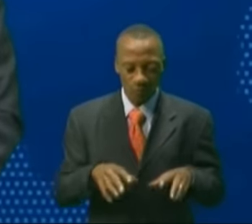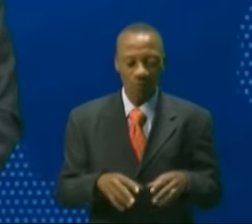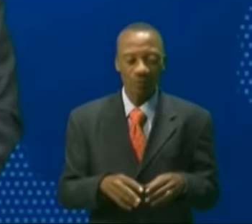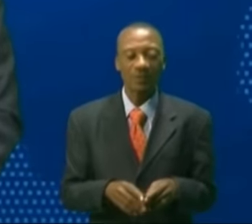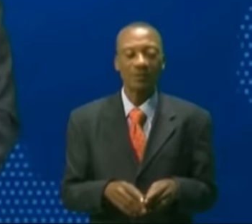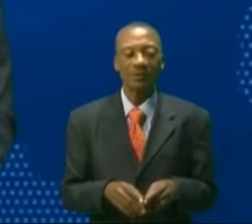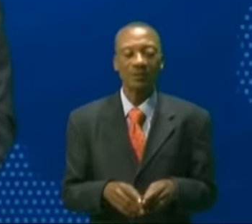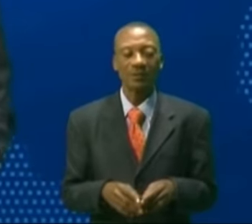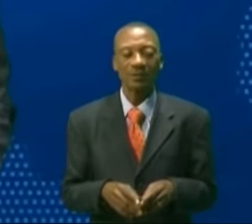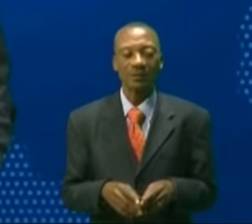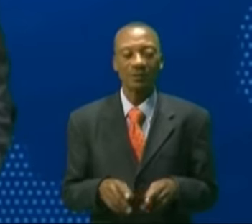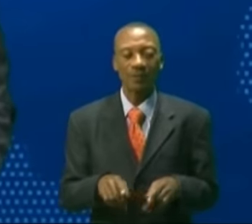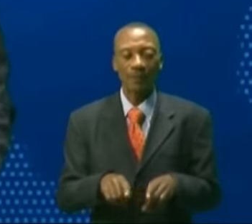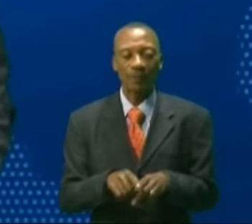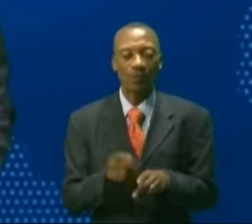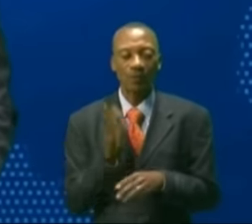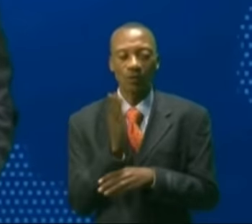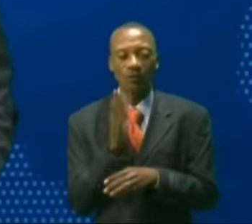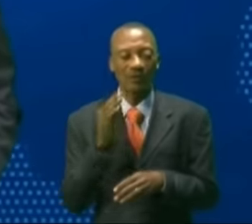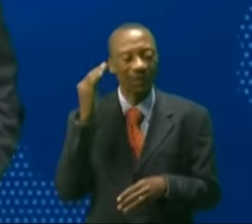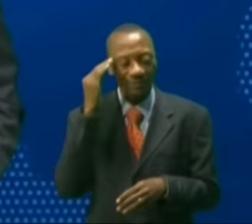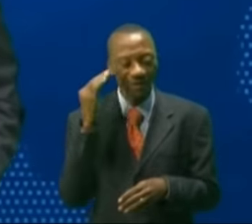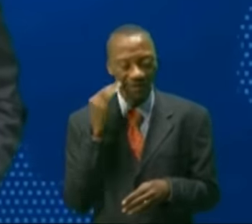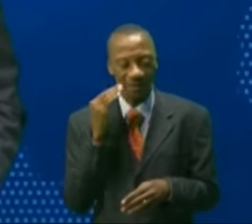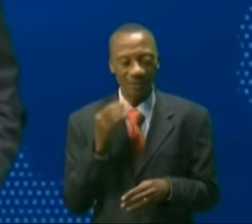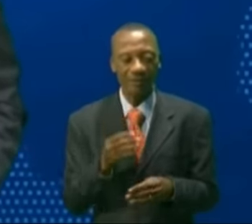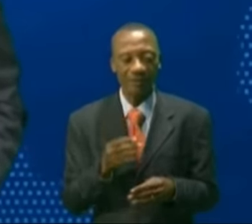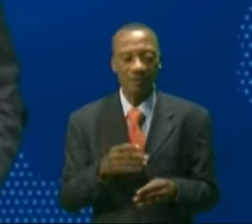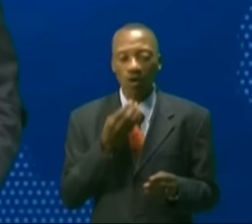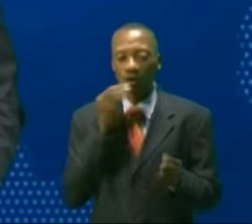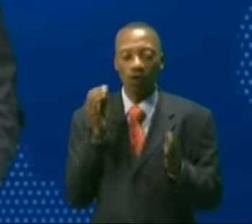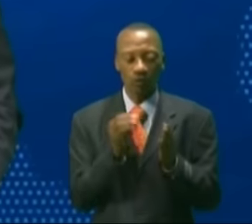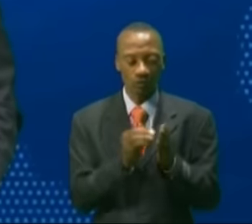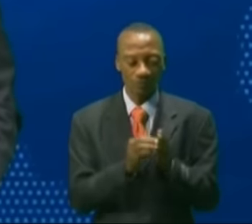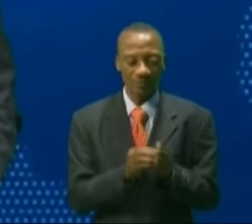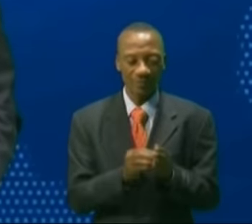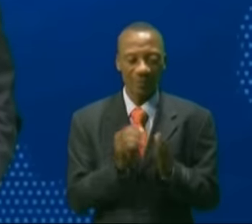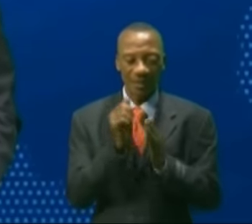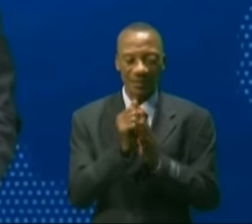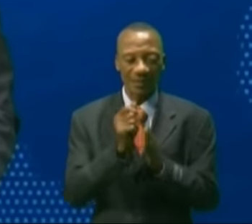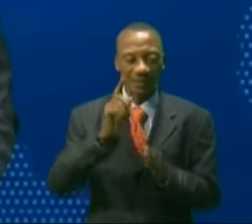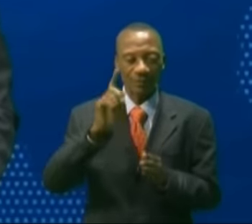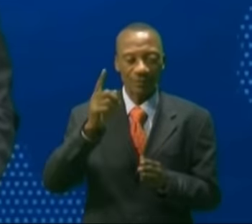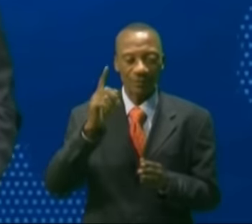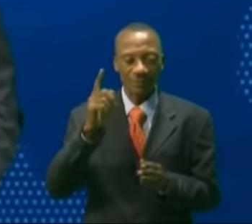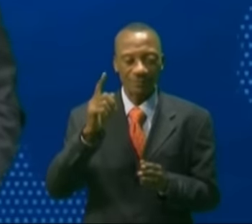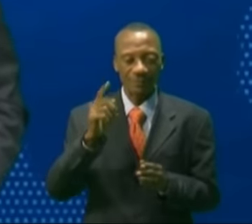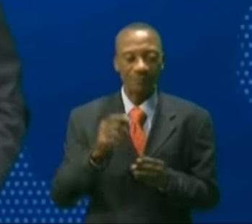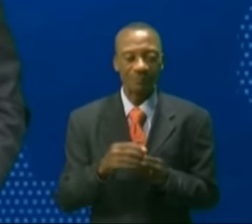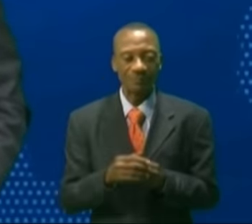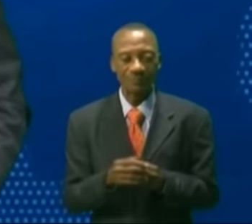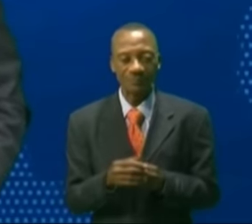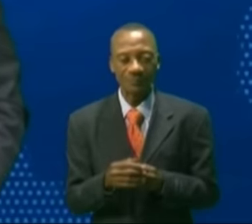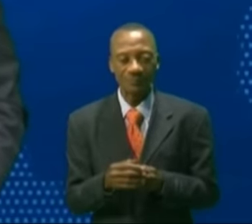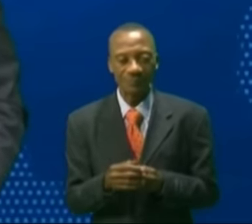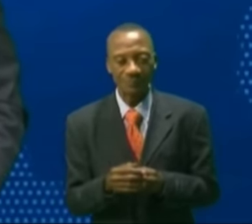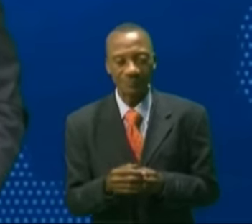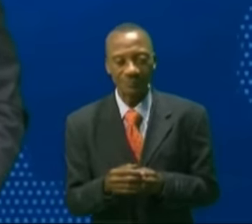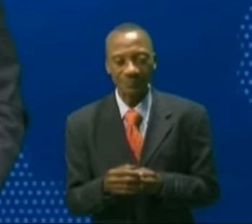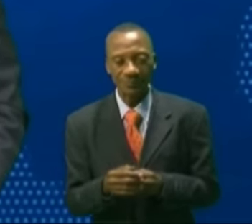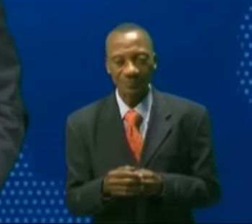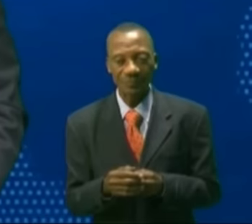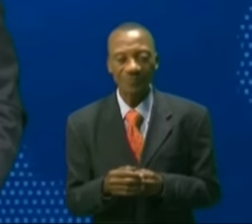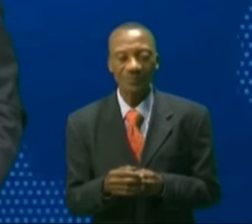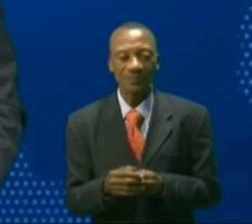ministres entendus ordonnent. Article 1er est prorogé pour une période de 15